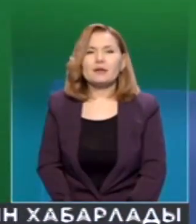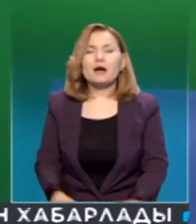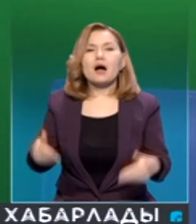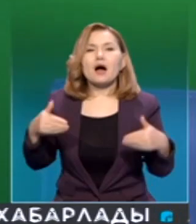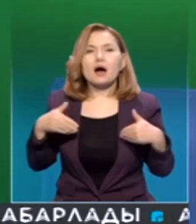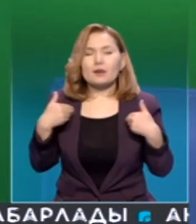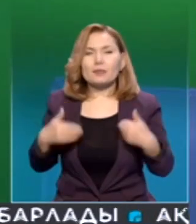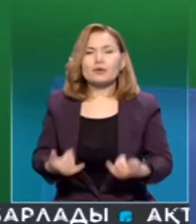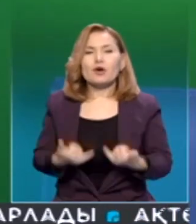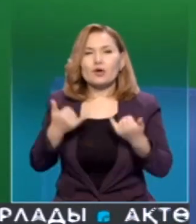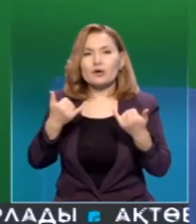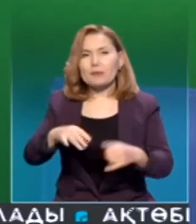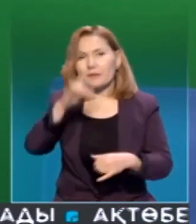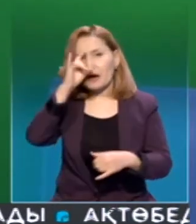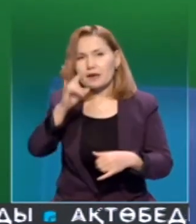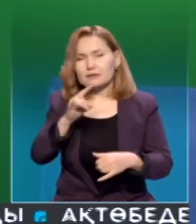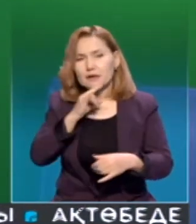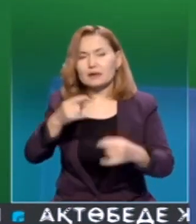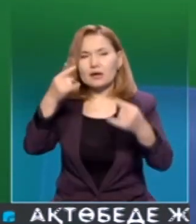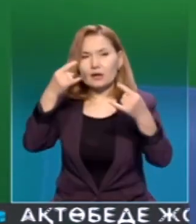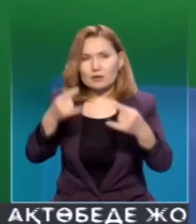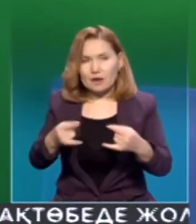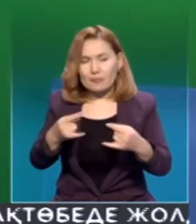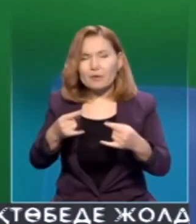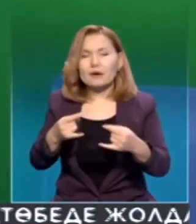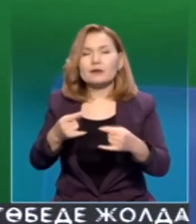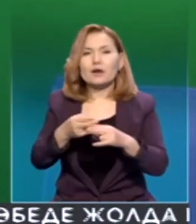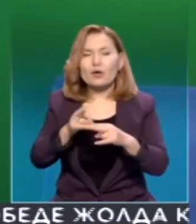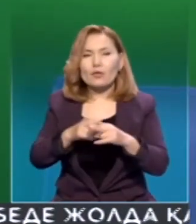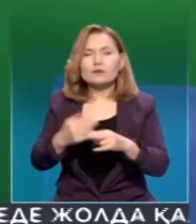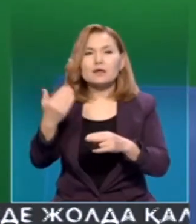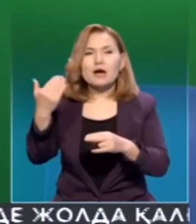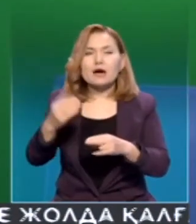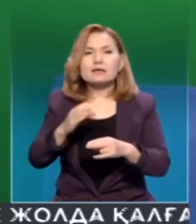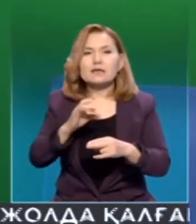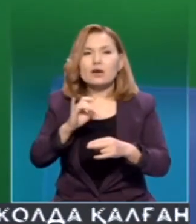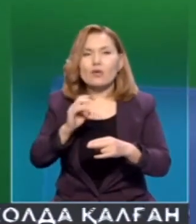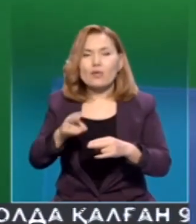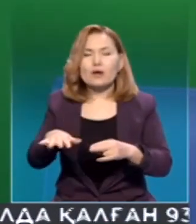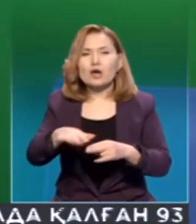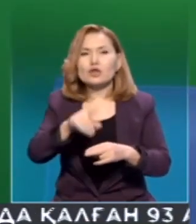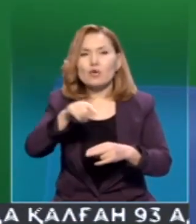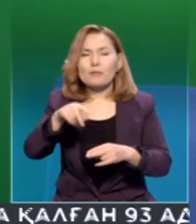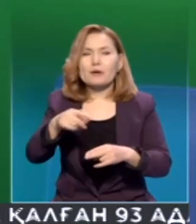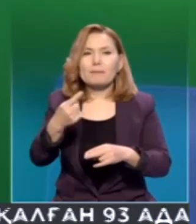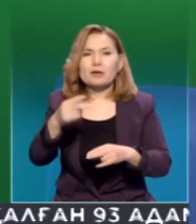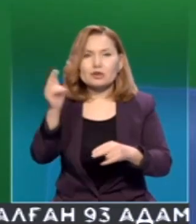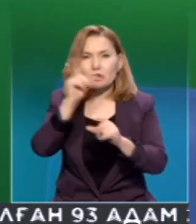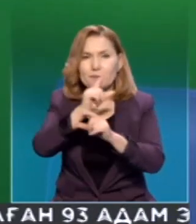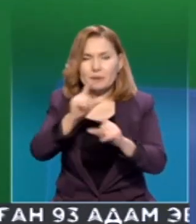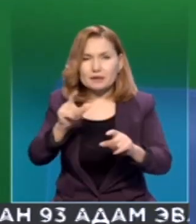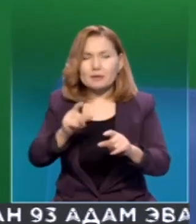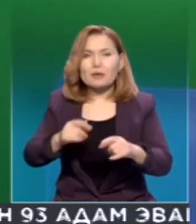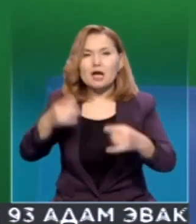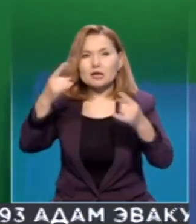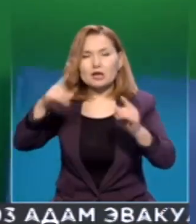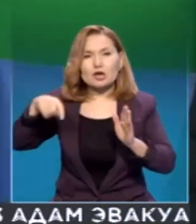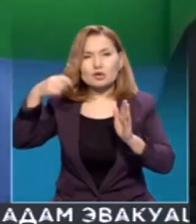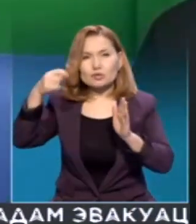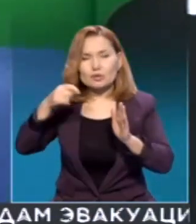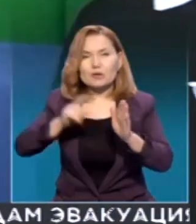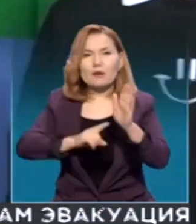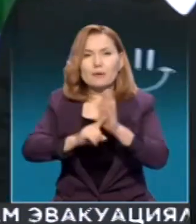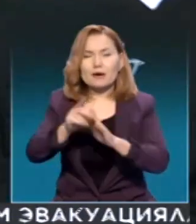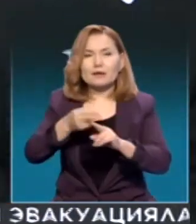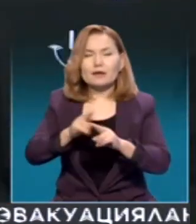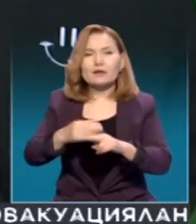Армысыздар, құрметті ұлттық арна көрермендері, біз бүгінгі репортажымызда Саркөл ауданындағы нөмірі бірінші мектептің телестудиясынан бастаймыз. Келесі